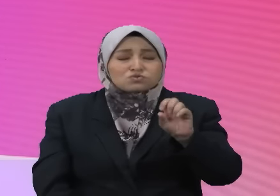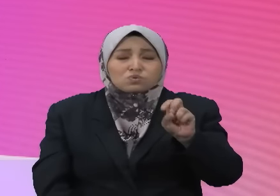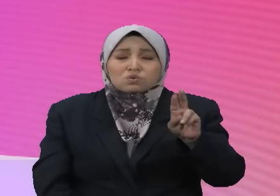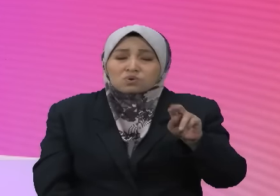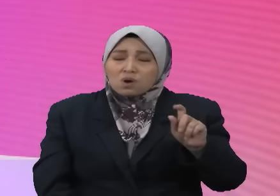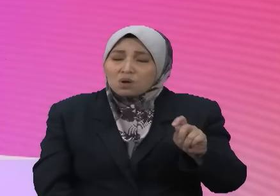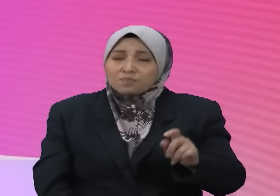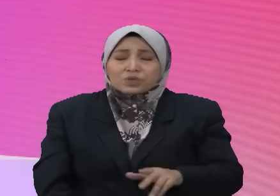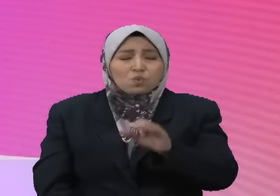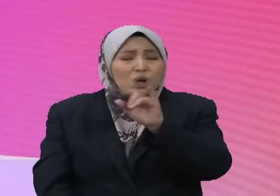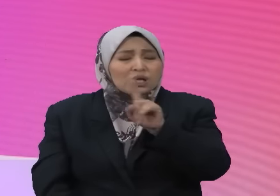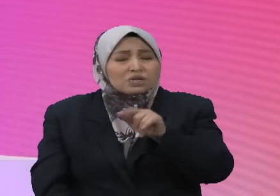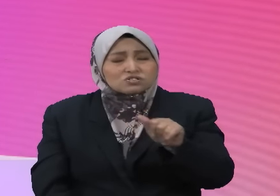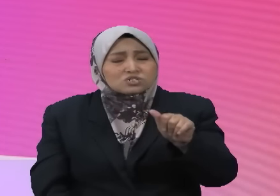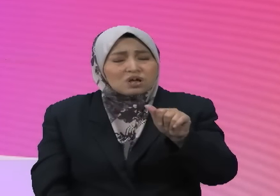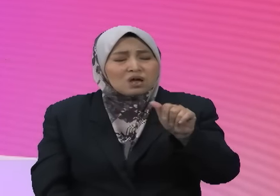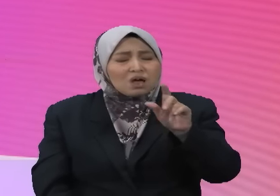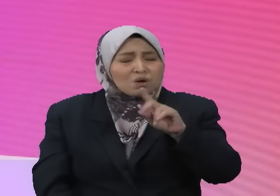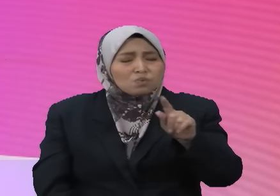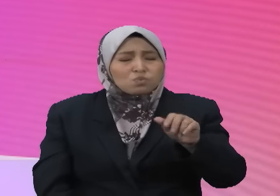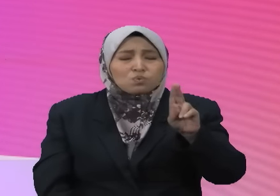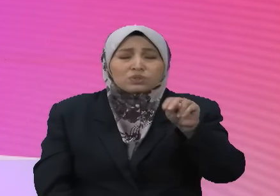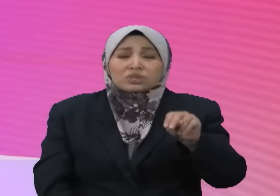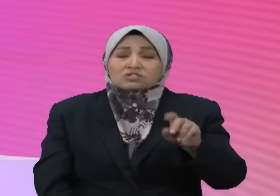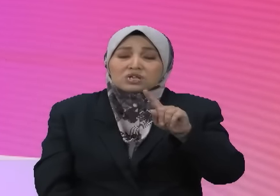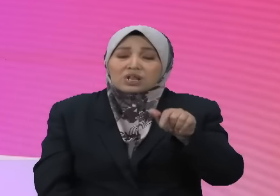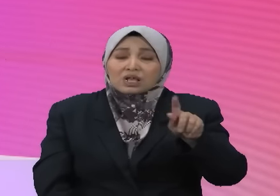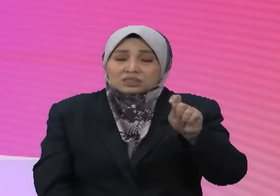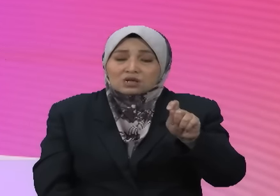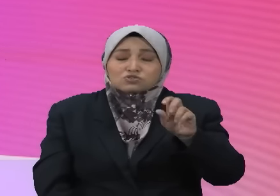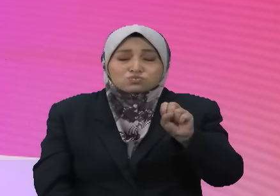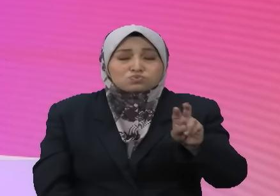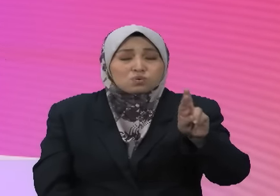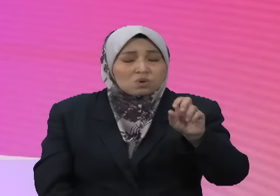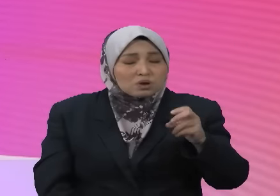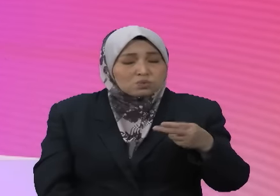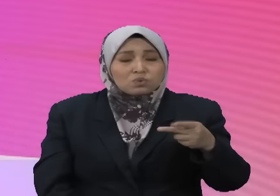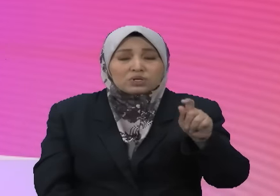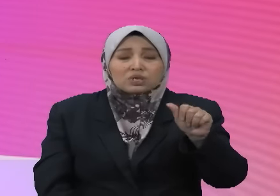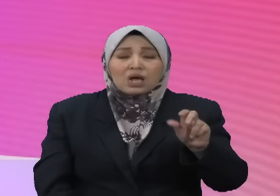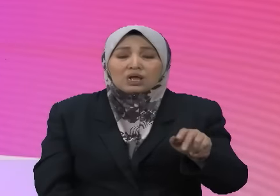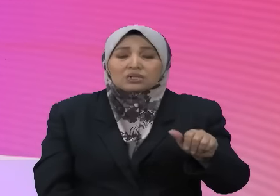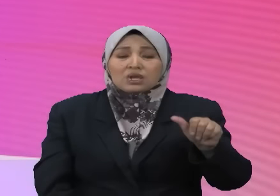wa Waza unzilat Sur